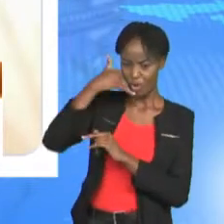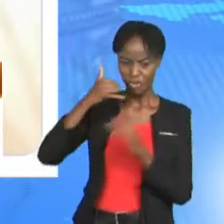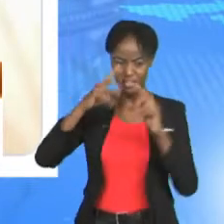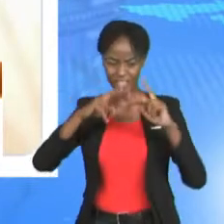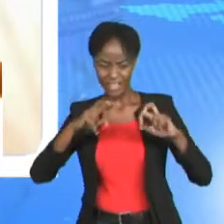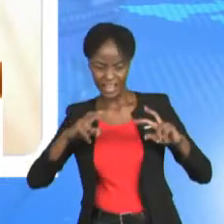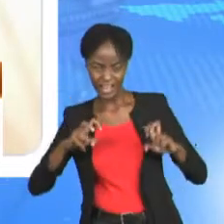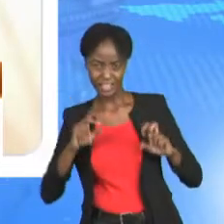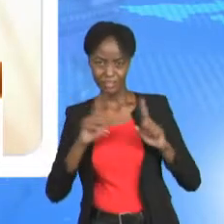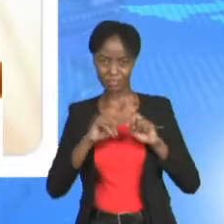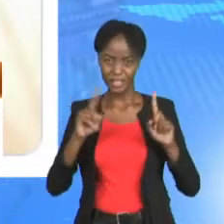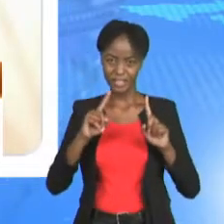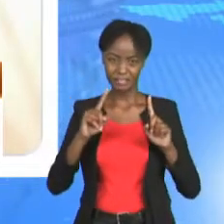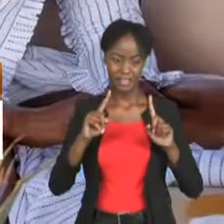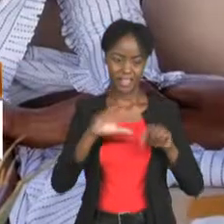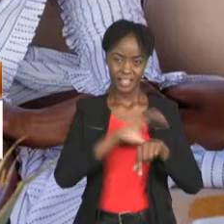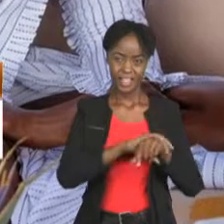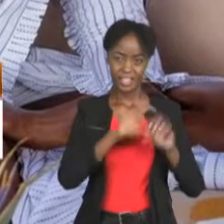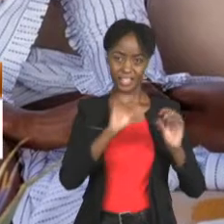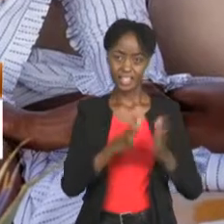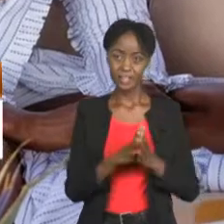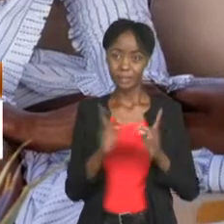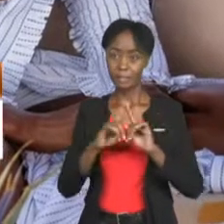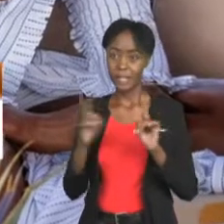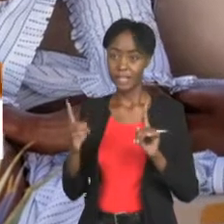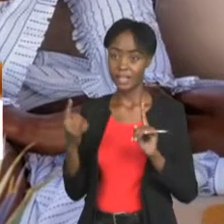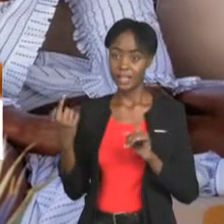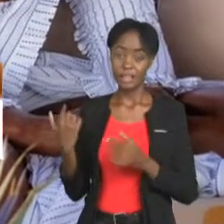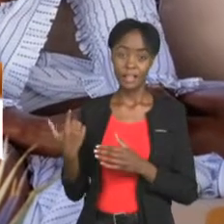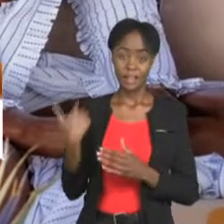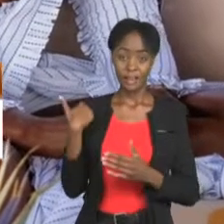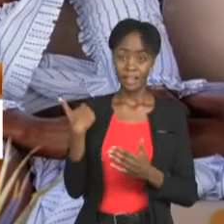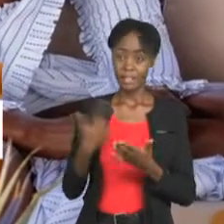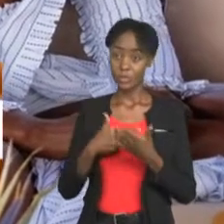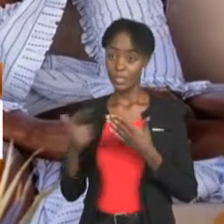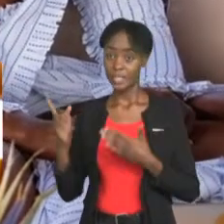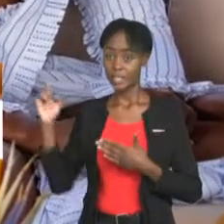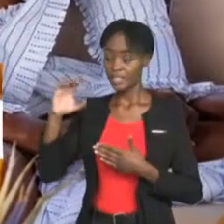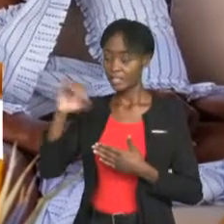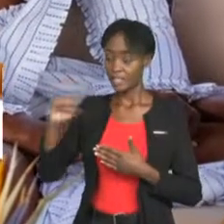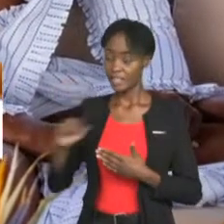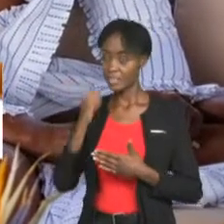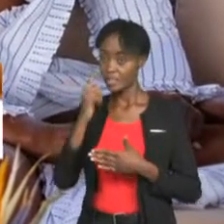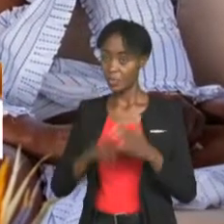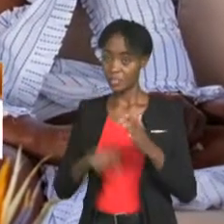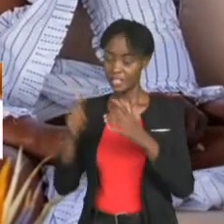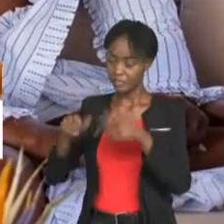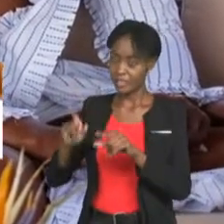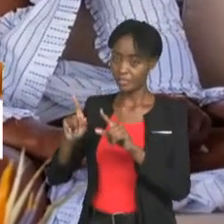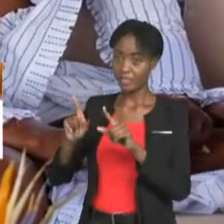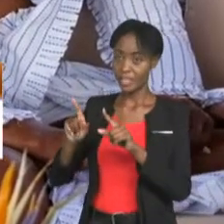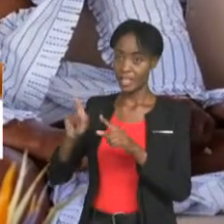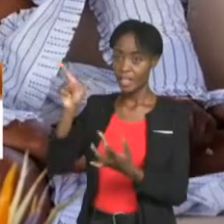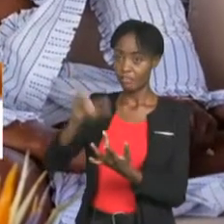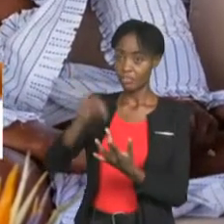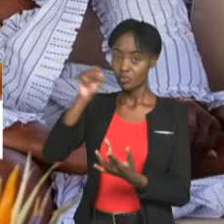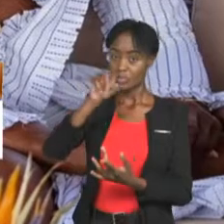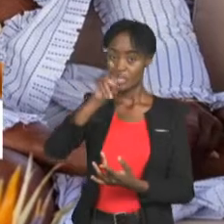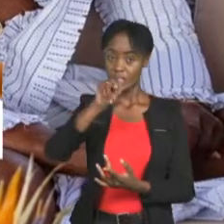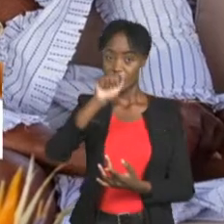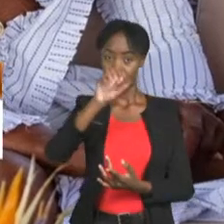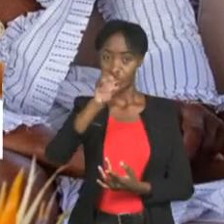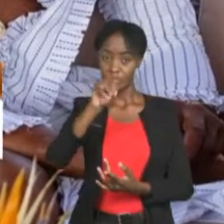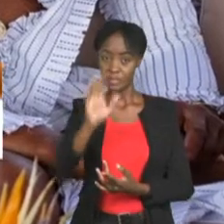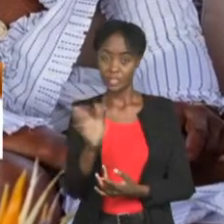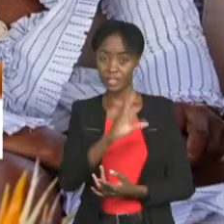miaka 5. Mapema jana katika kikao na wanahabari, waziri huyo alisema kwamba sababu zake kuu za kumteua Naomi Campbell mwenye asili